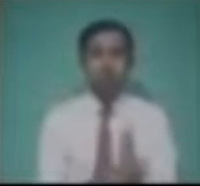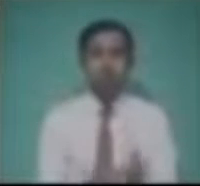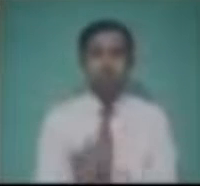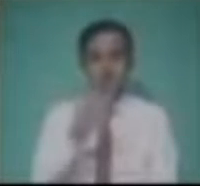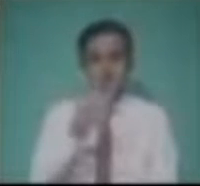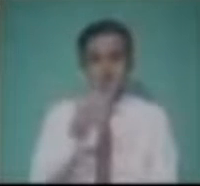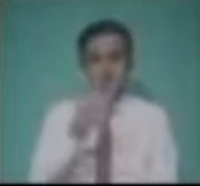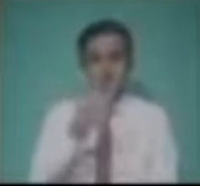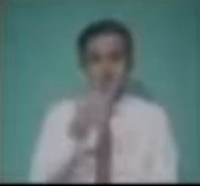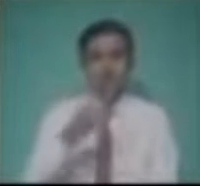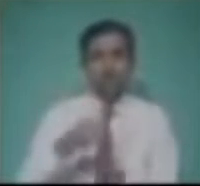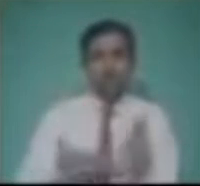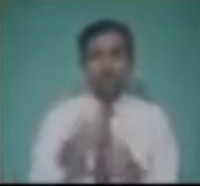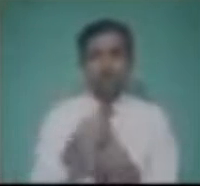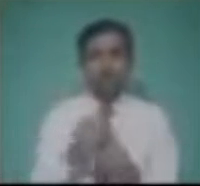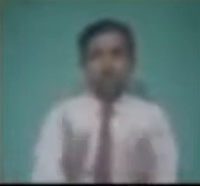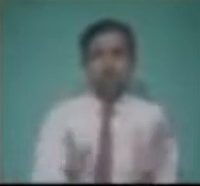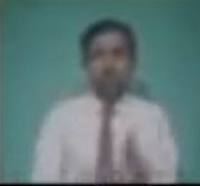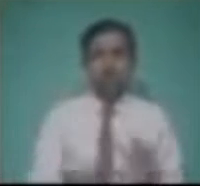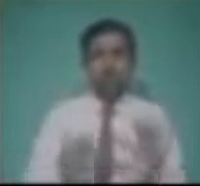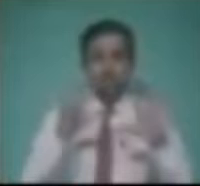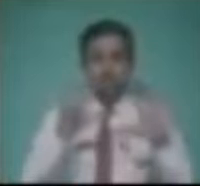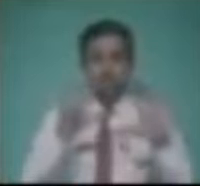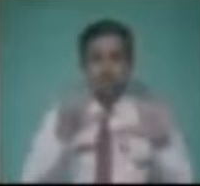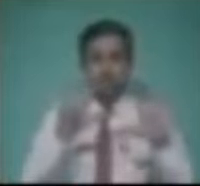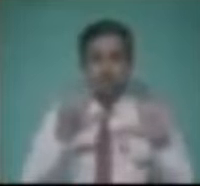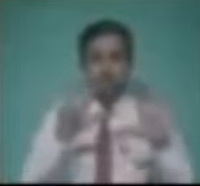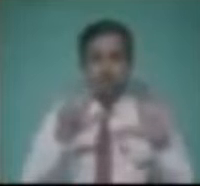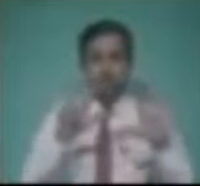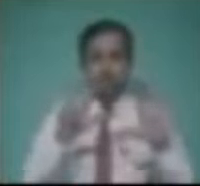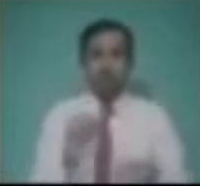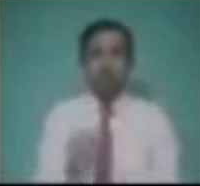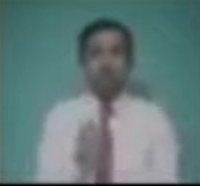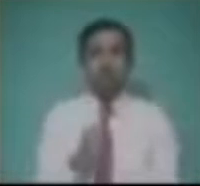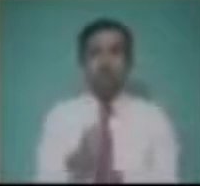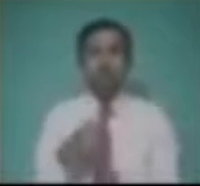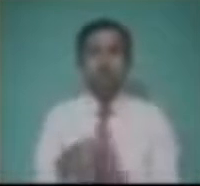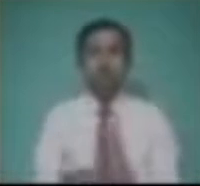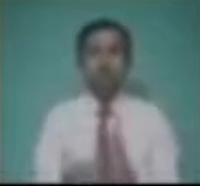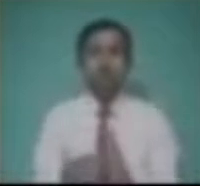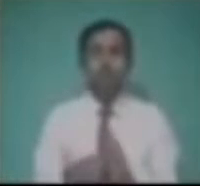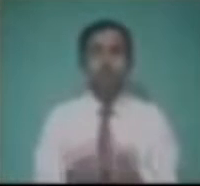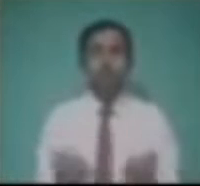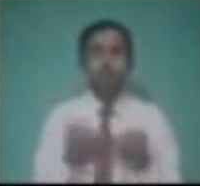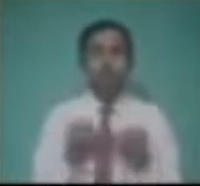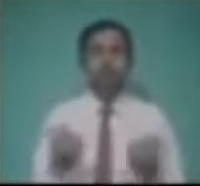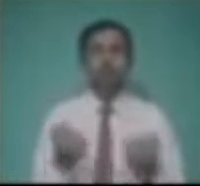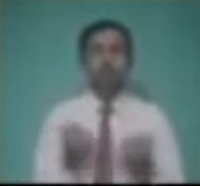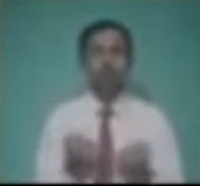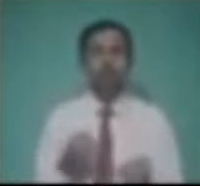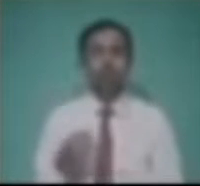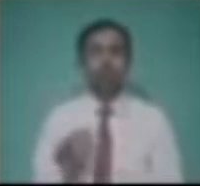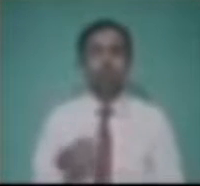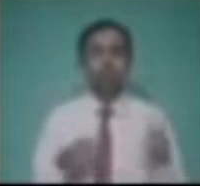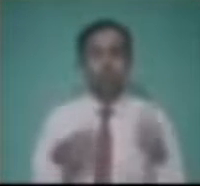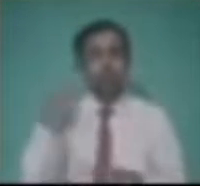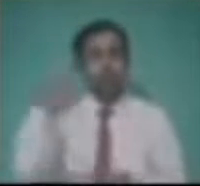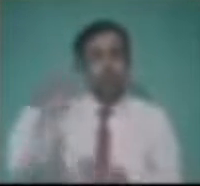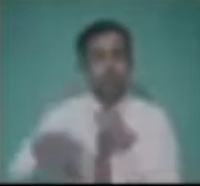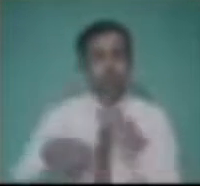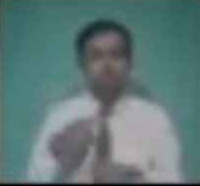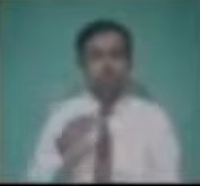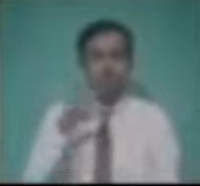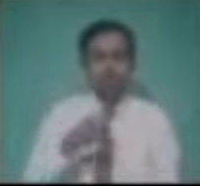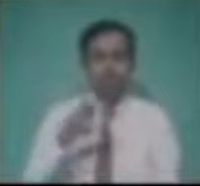4ක් ඕනේ. ජීප් එක නම් ලක්ෂ 8ක් ඕනේ. එතකොට කොහොමද මේ රටේ මිනිස්සු ගමන් බිමන් යන්නේ? ත්‍රිවිල ටයර් එක රුපියල්